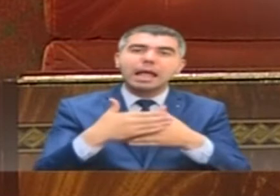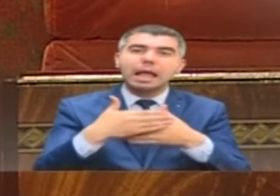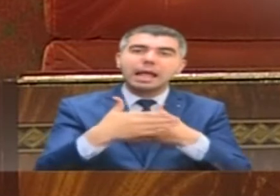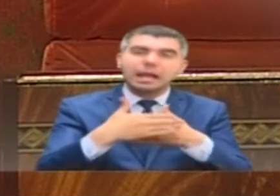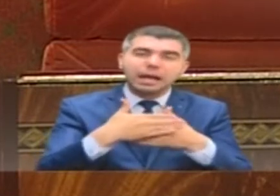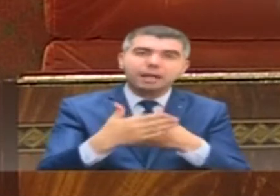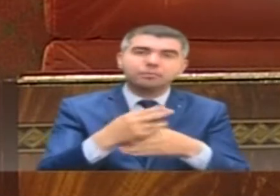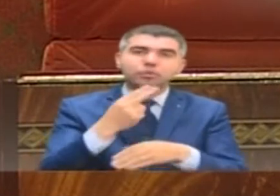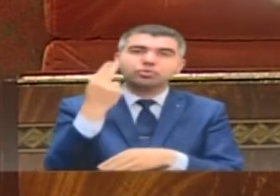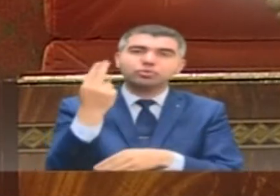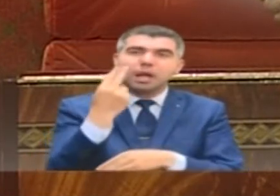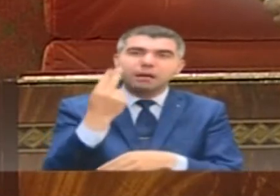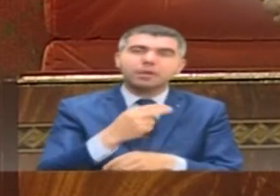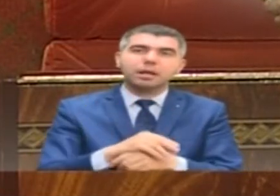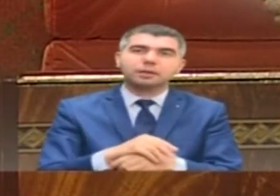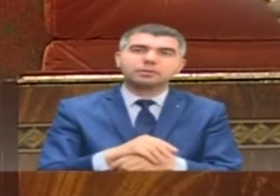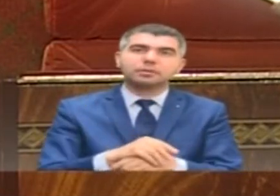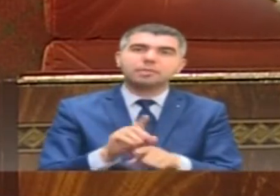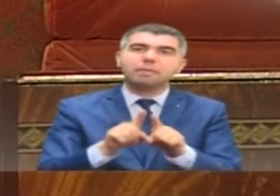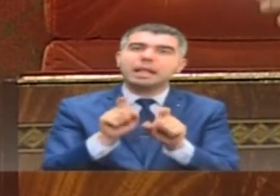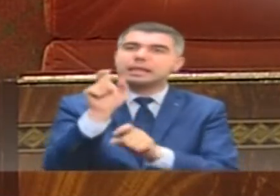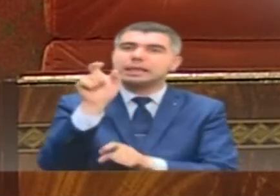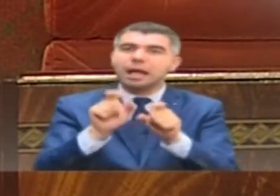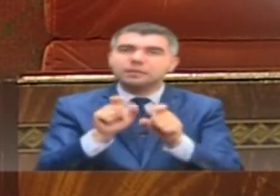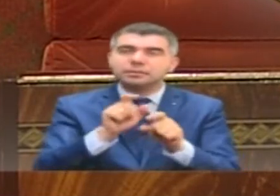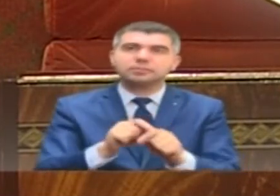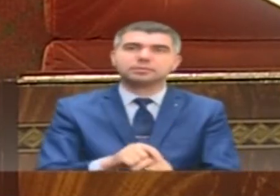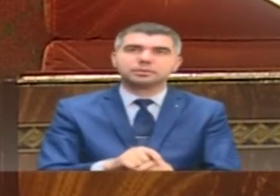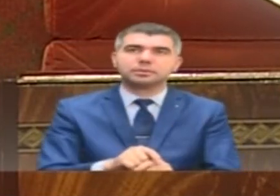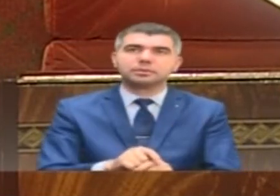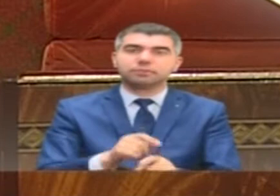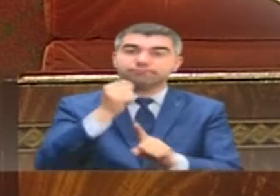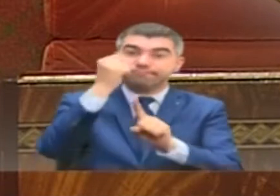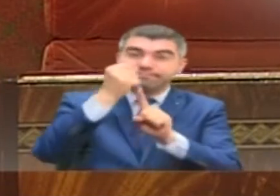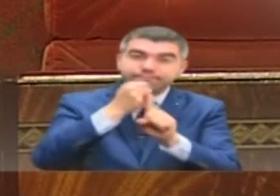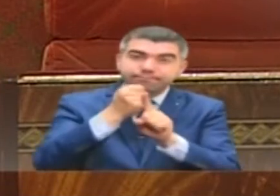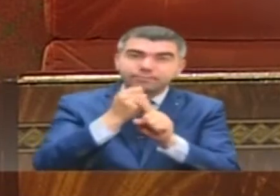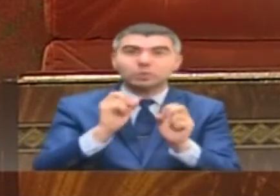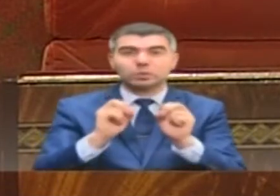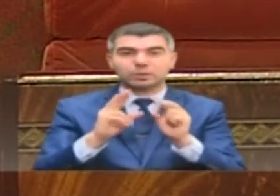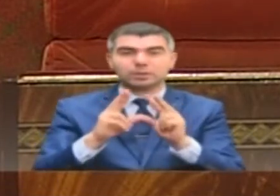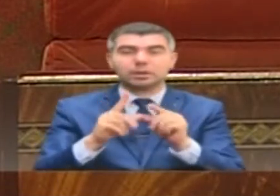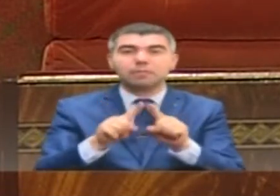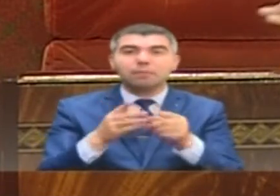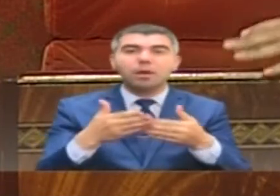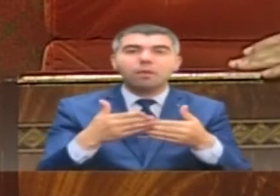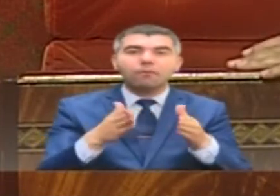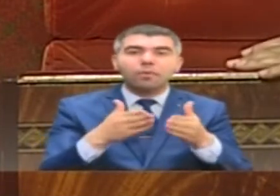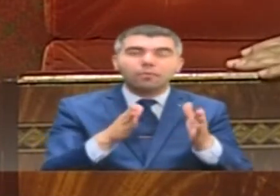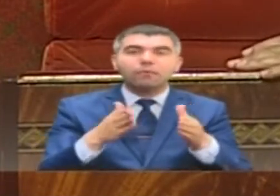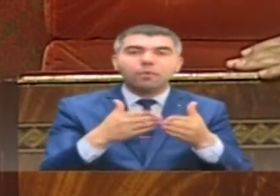الجامعية من المواطنين، وبالتالي بذلت واحد المجهود من أجل فتح متعددة